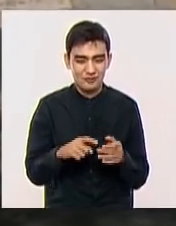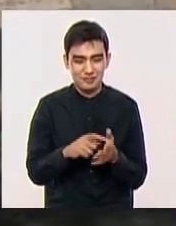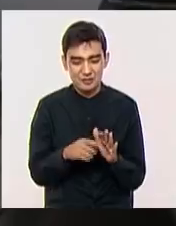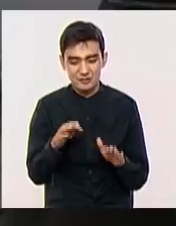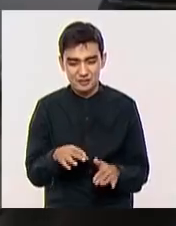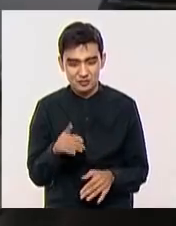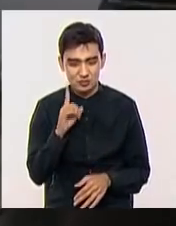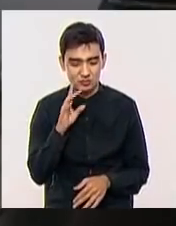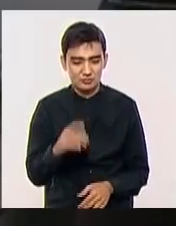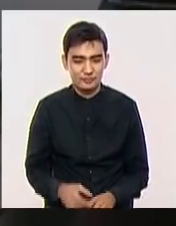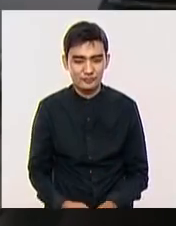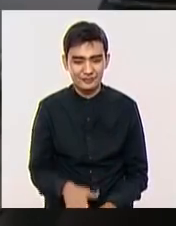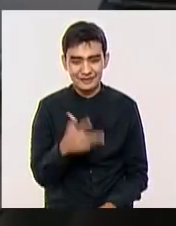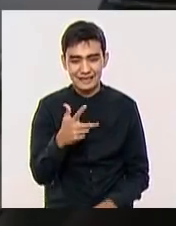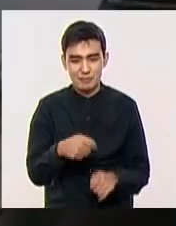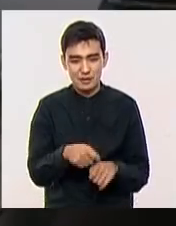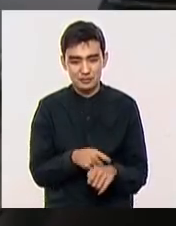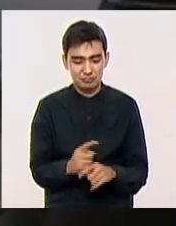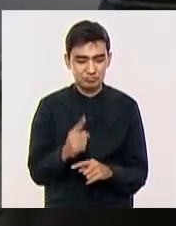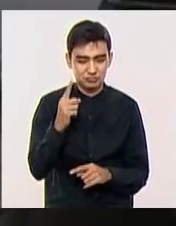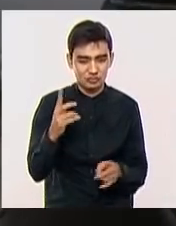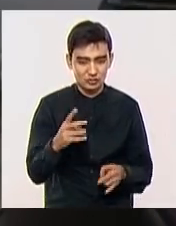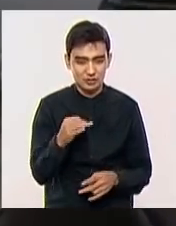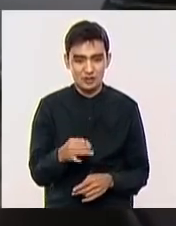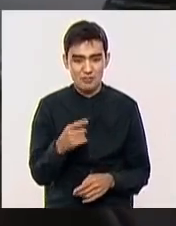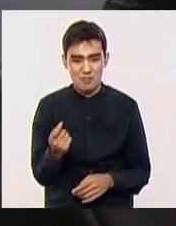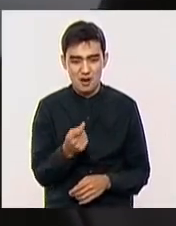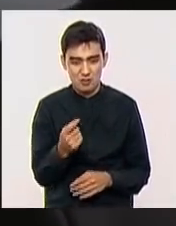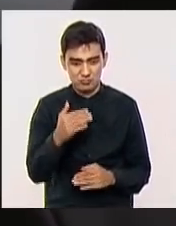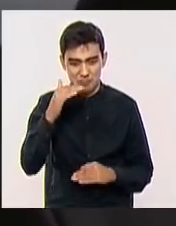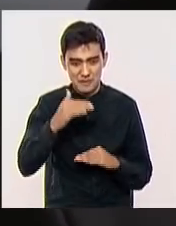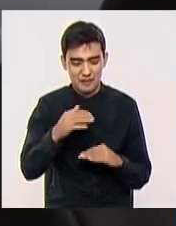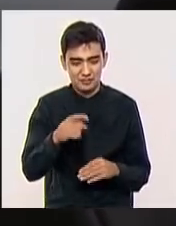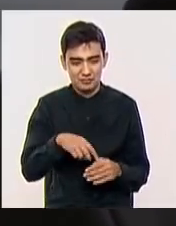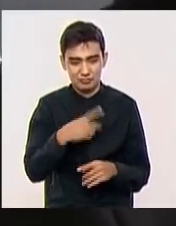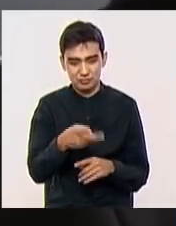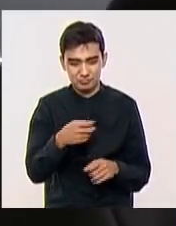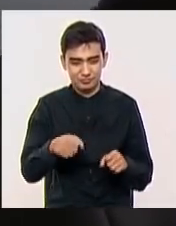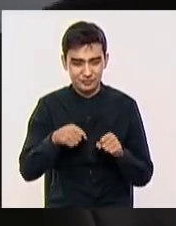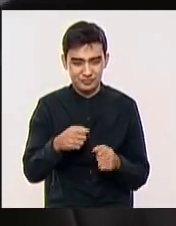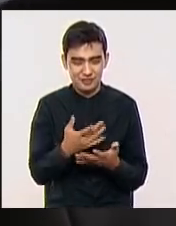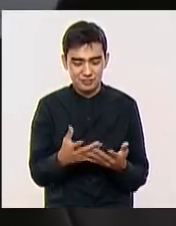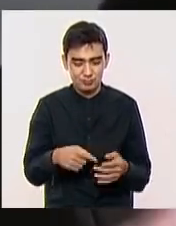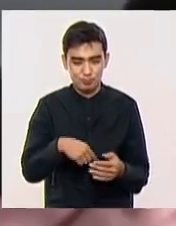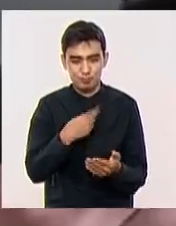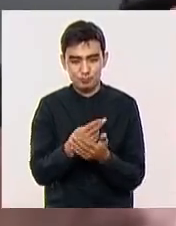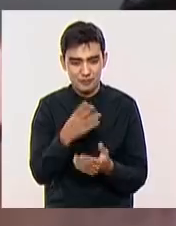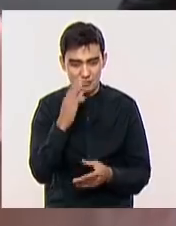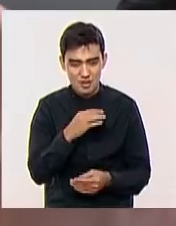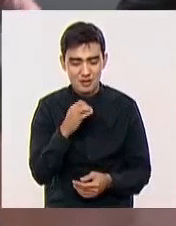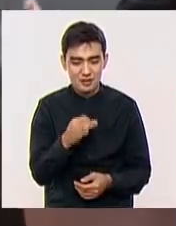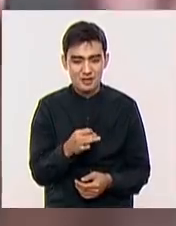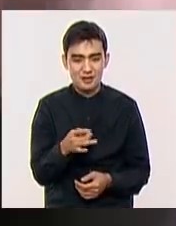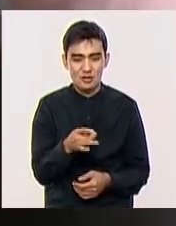подходят. 3 метра высота. Это совершенно мало. Представьте, дети занимаются в парах. То